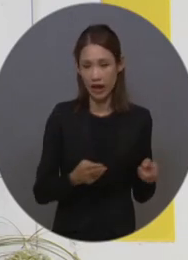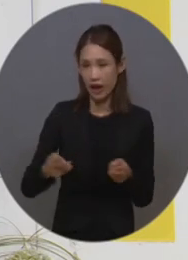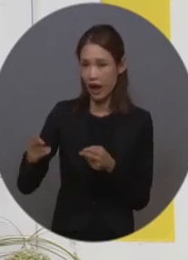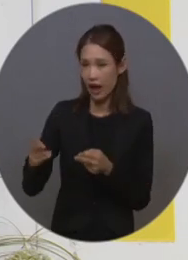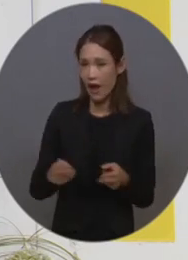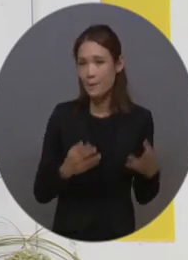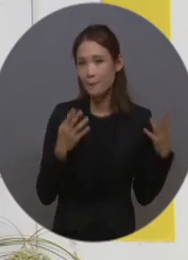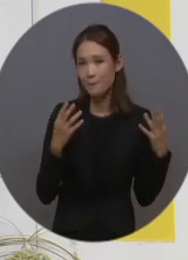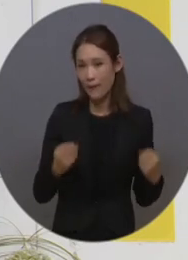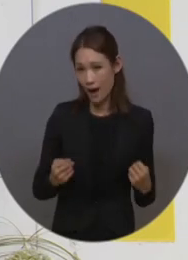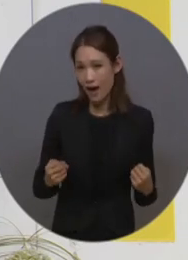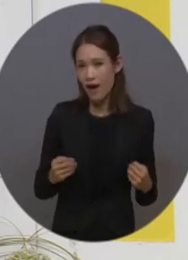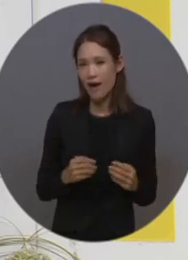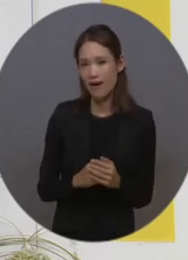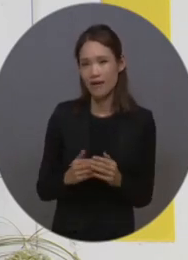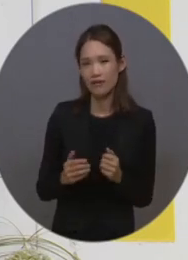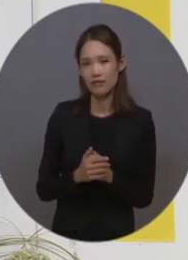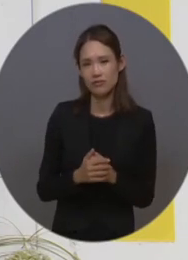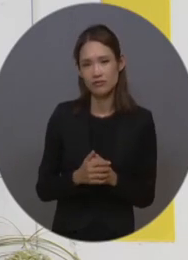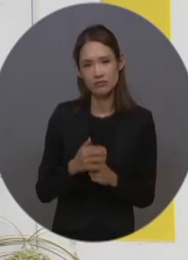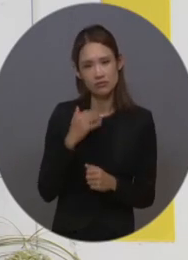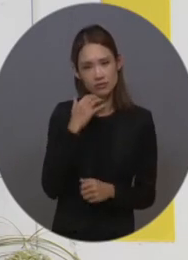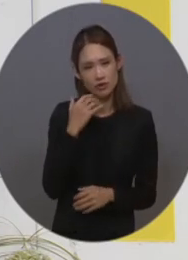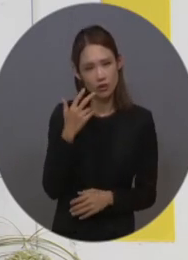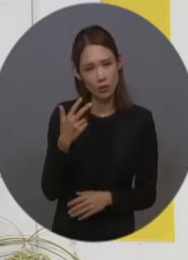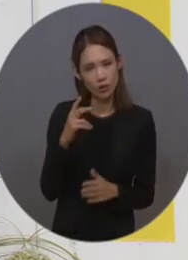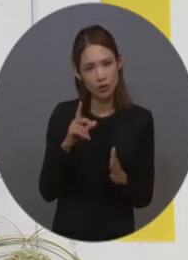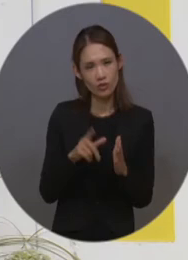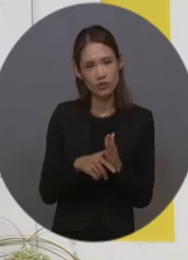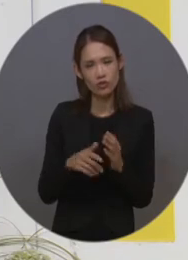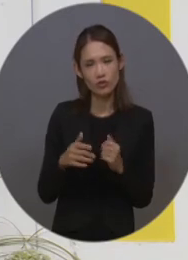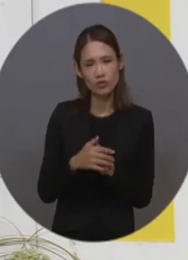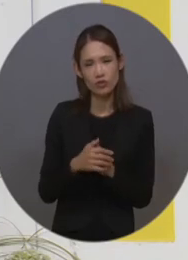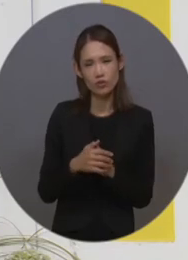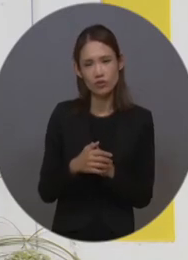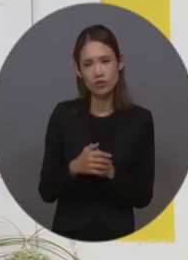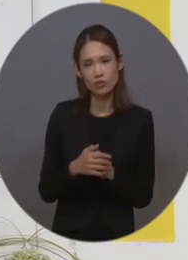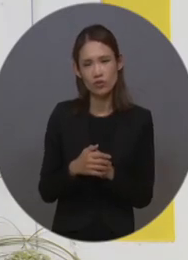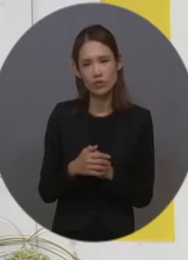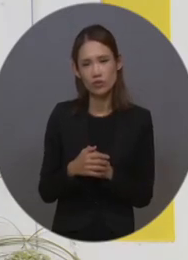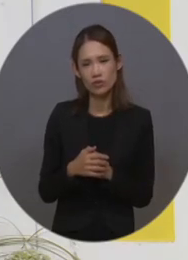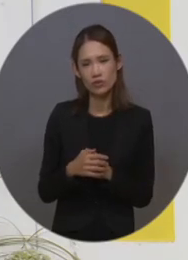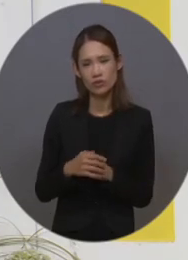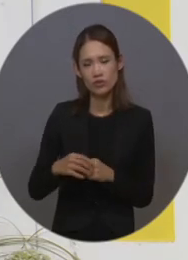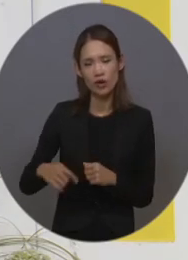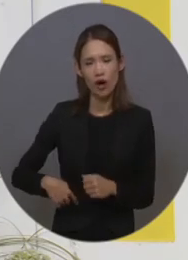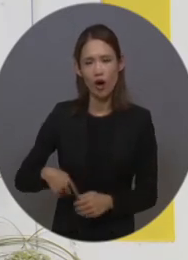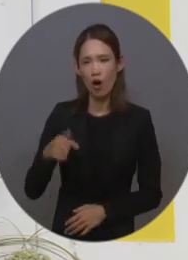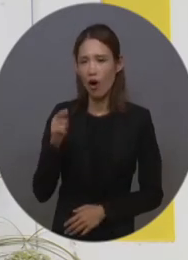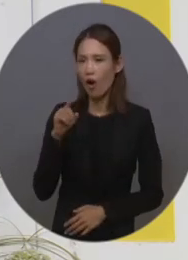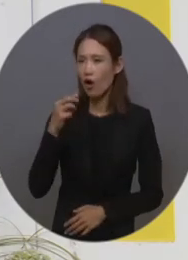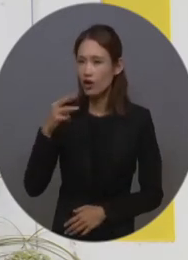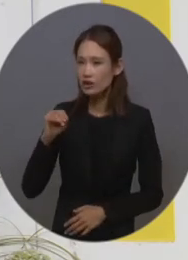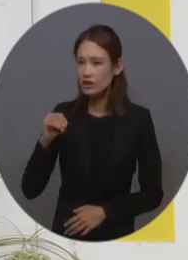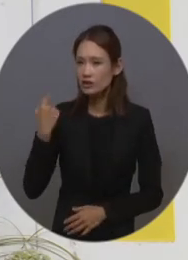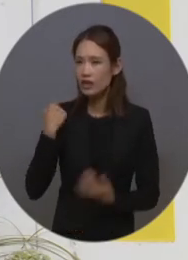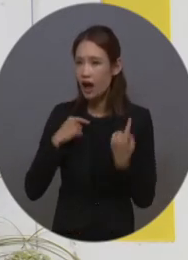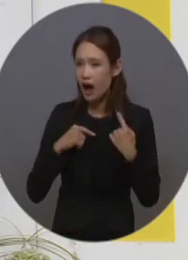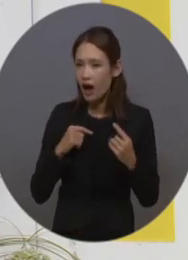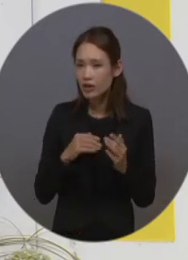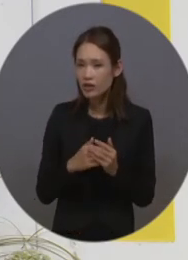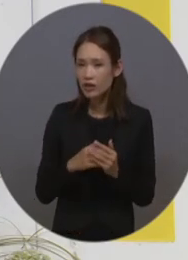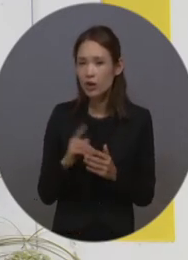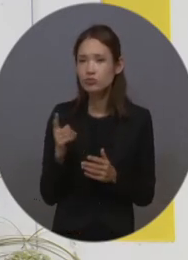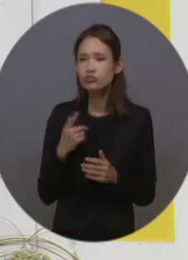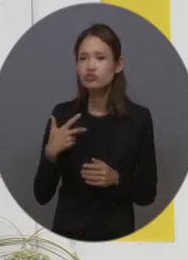때. 그런데 7살 때 내려오시다가 피난길에 이제 허리를 다쳤는데 거기다가 아마 무슨